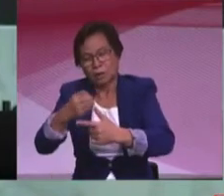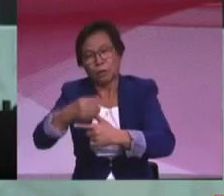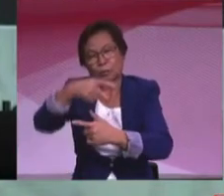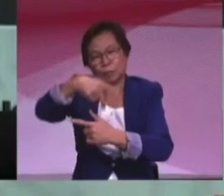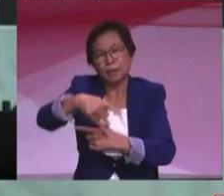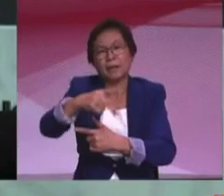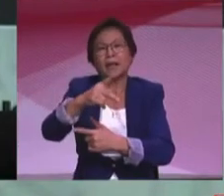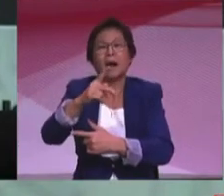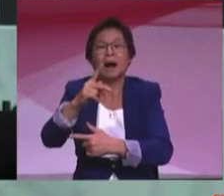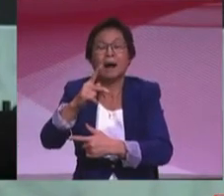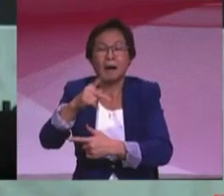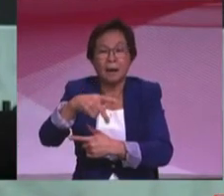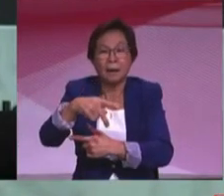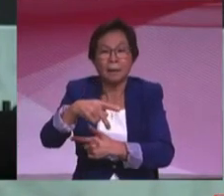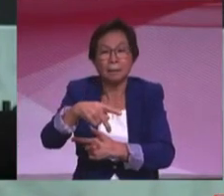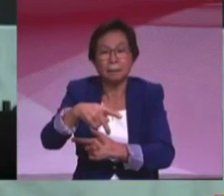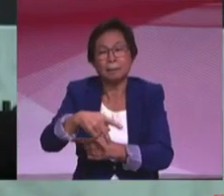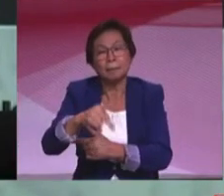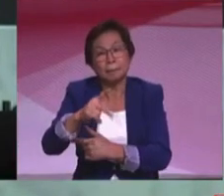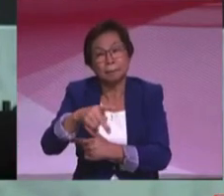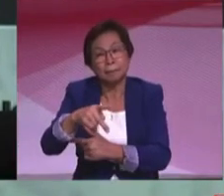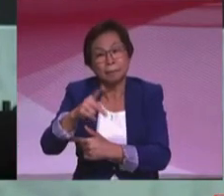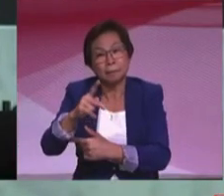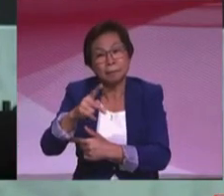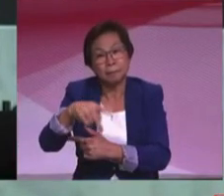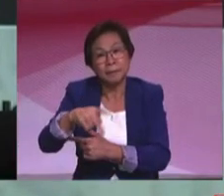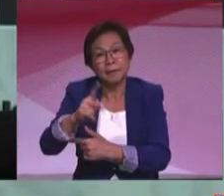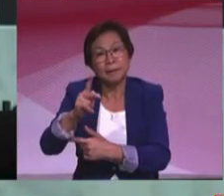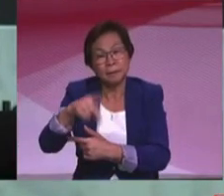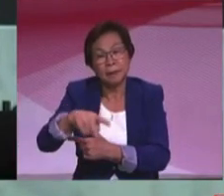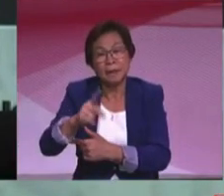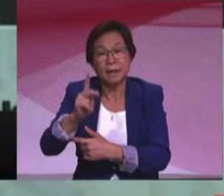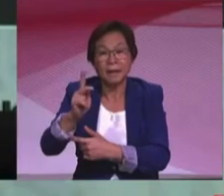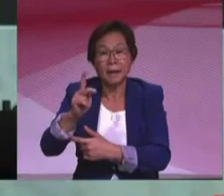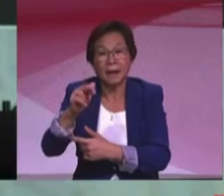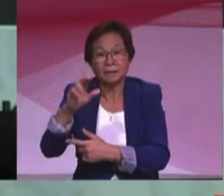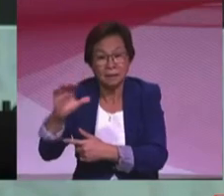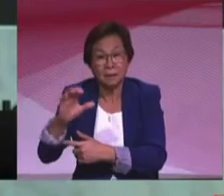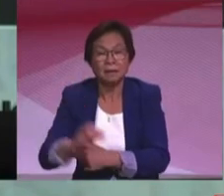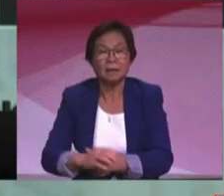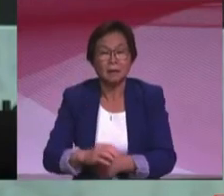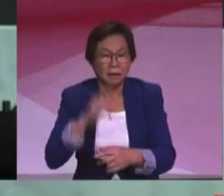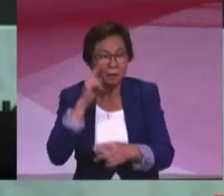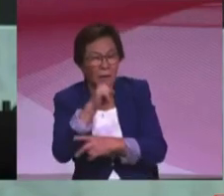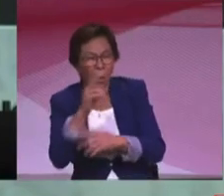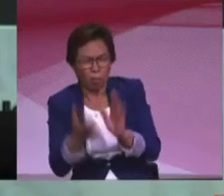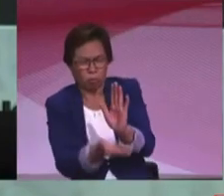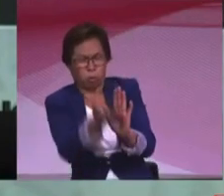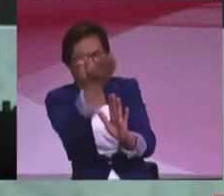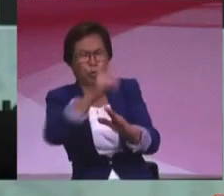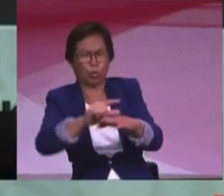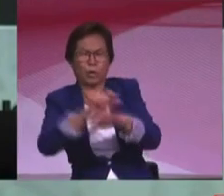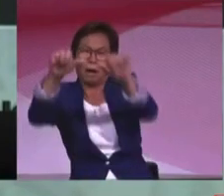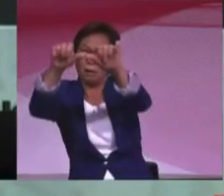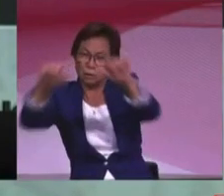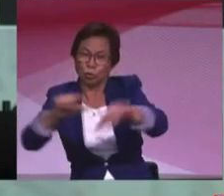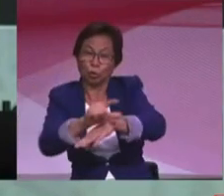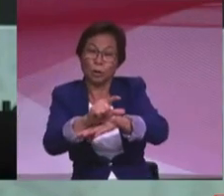PKRC. Kita juga melihat kepada kemungkinan peningkatan kes dan menggunakan